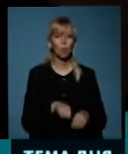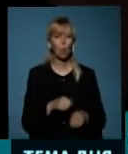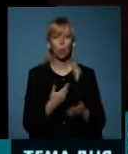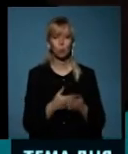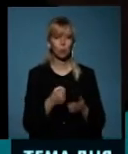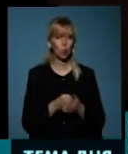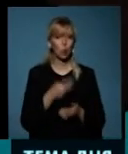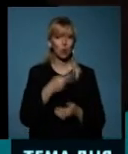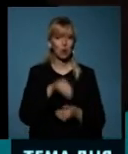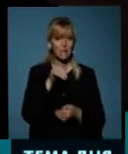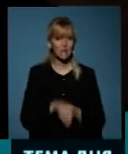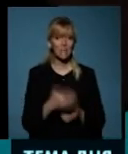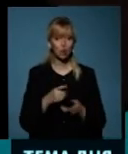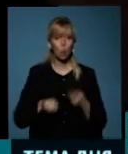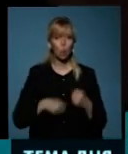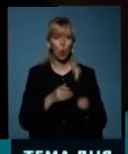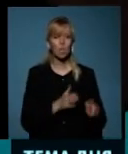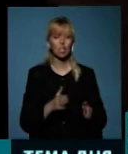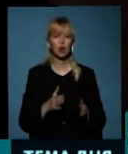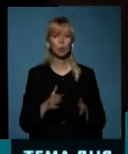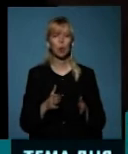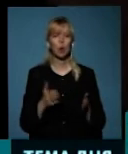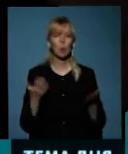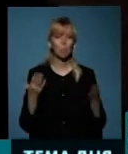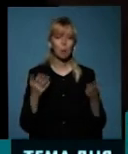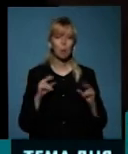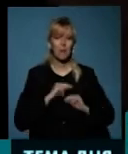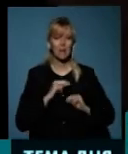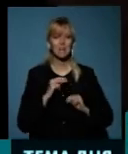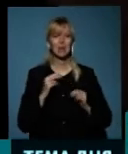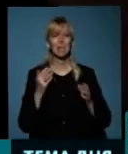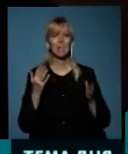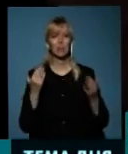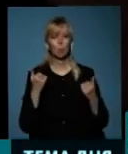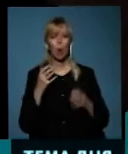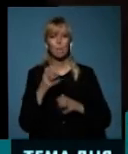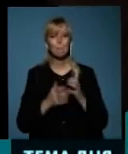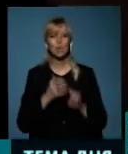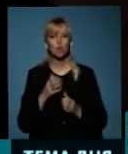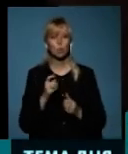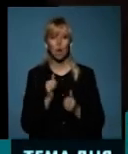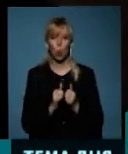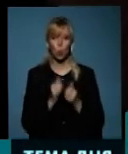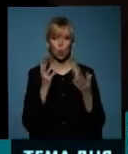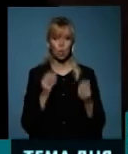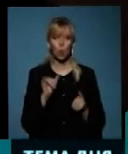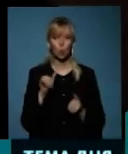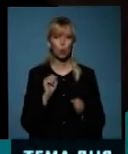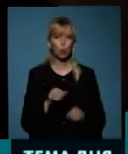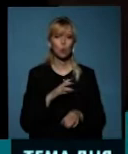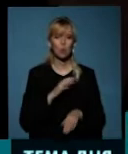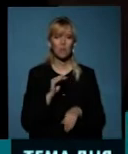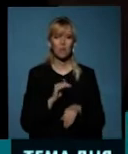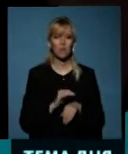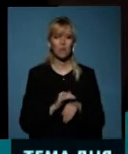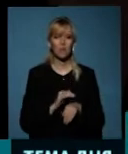порядка 20 тисяч, якщо порушення режиму праці і відпочинку міжнародником. Бо тому що за кожен день много може бути вимог, тому